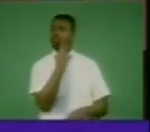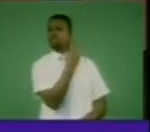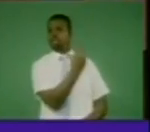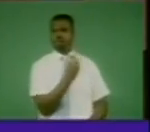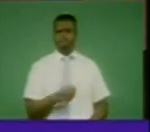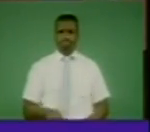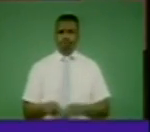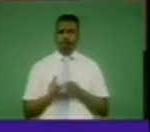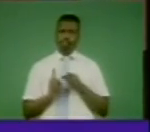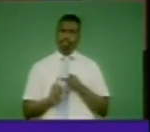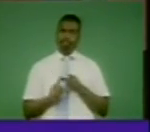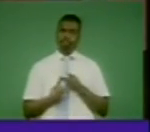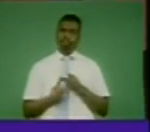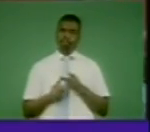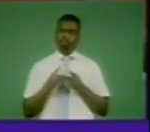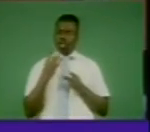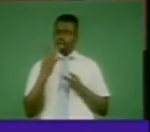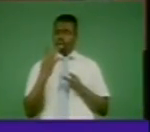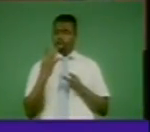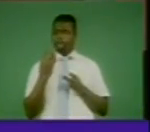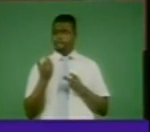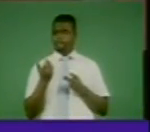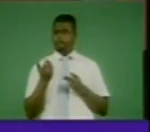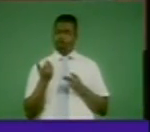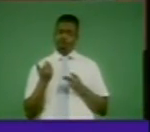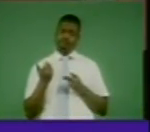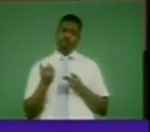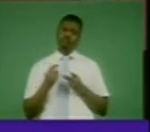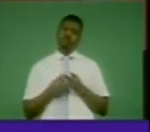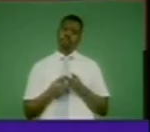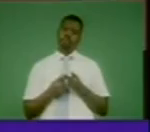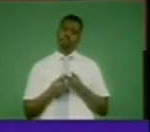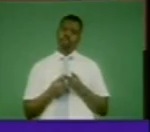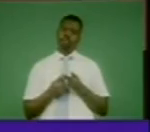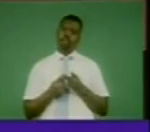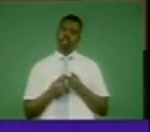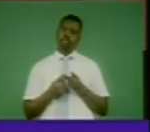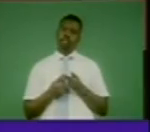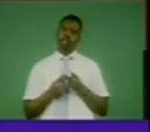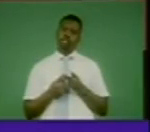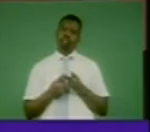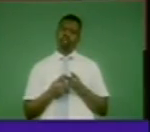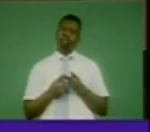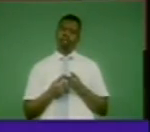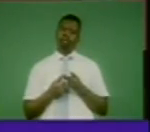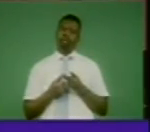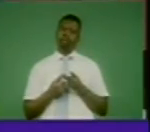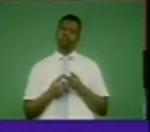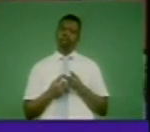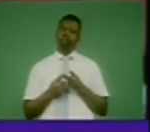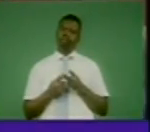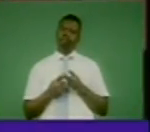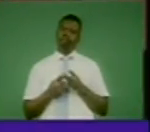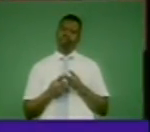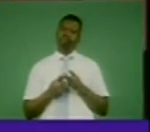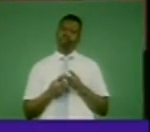41, 42, 44, 44A na